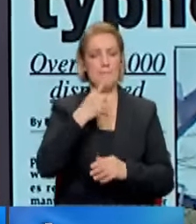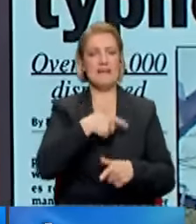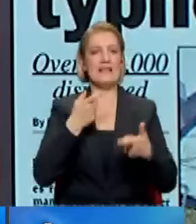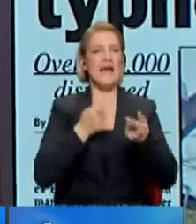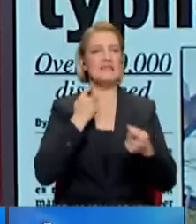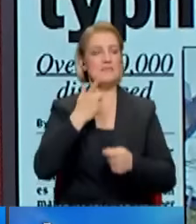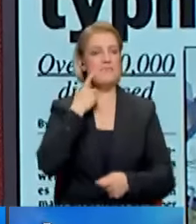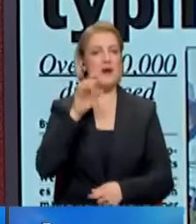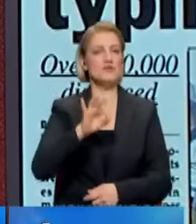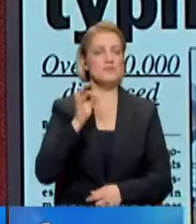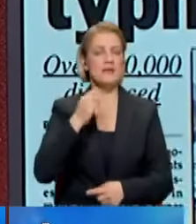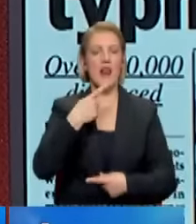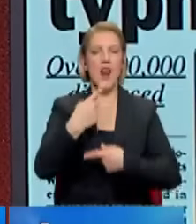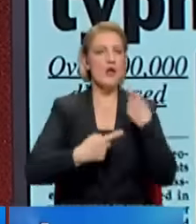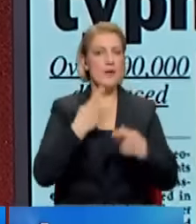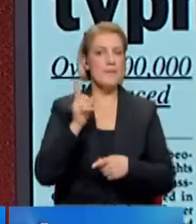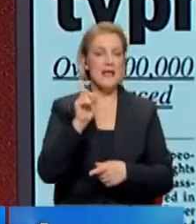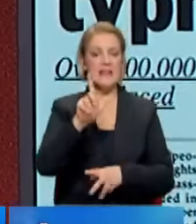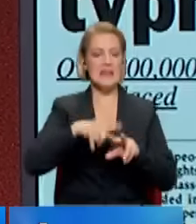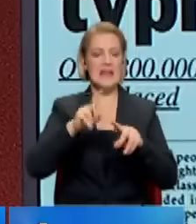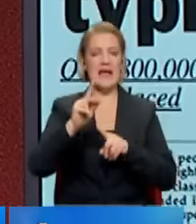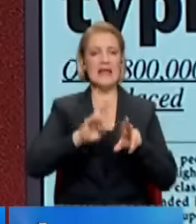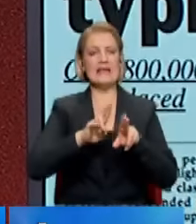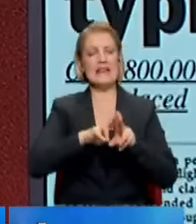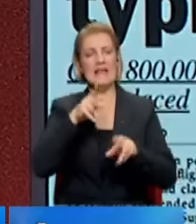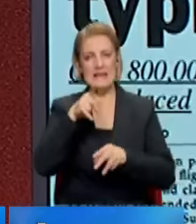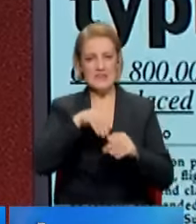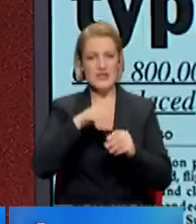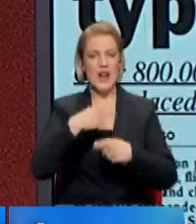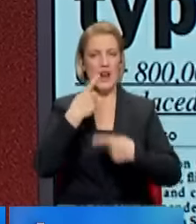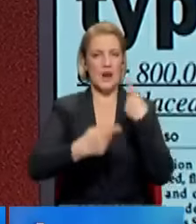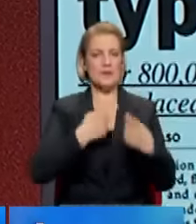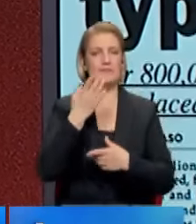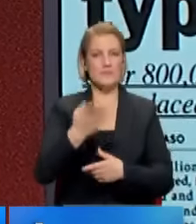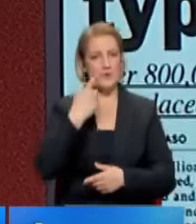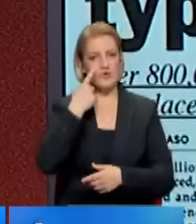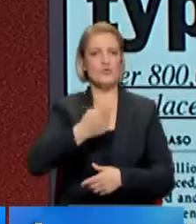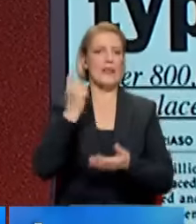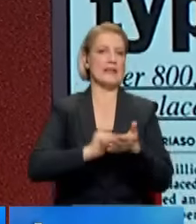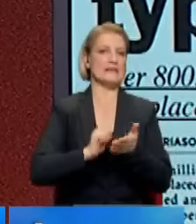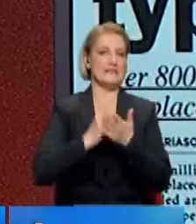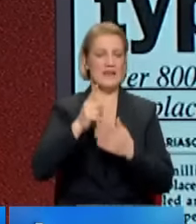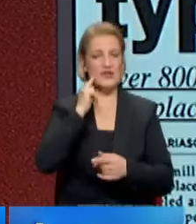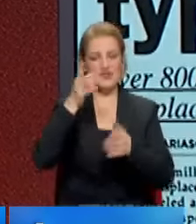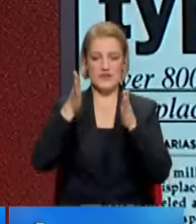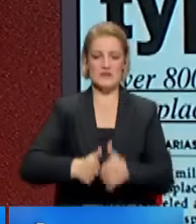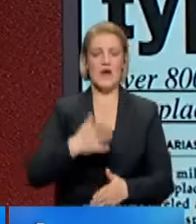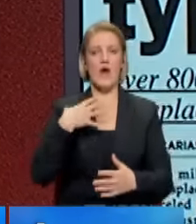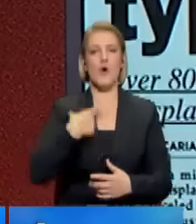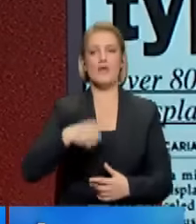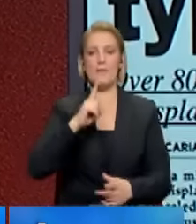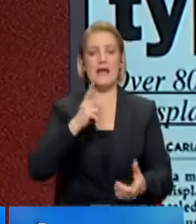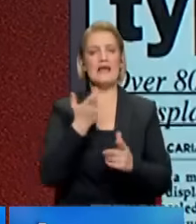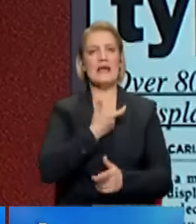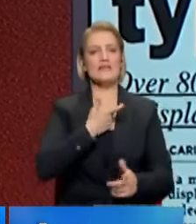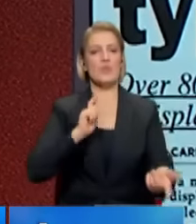Bakanı şimdi de kulaktan dolma bilgilerle laikliğe saldırdı. Gerçekleri çarpıttı alt başlığı var Cumhuriyet Gazetesi'nin. Kişiye özel bir yasal değişiklikle